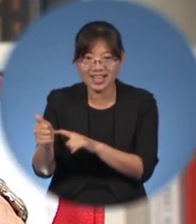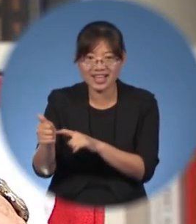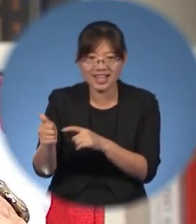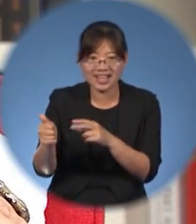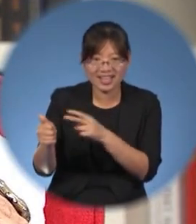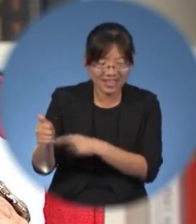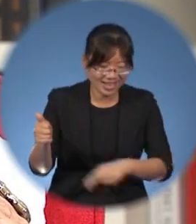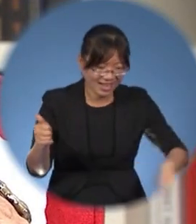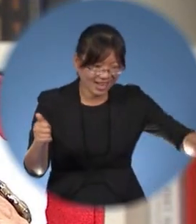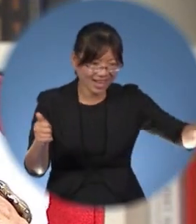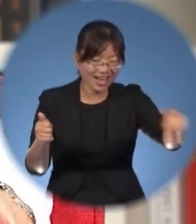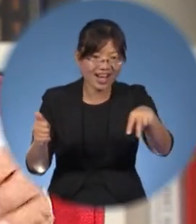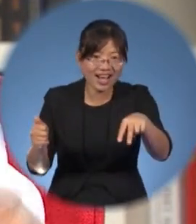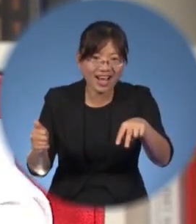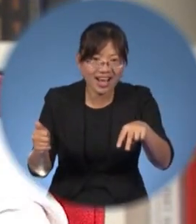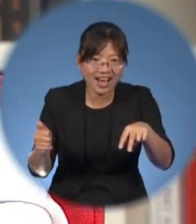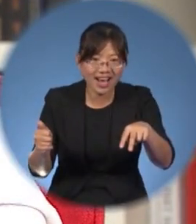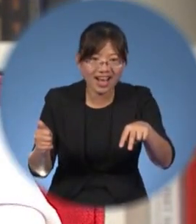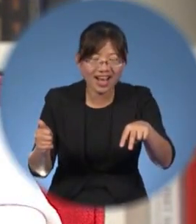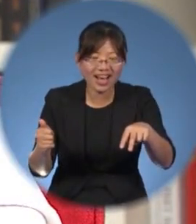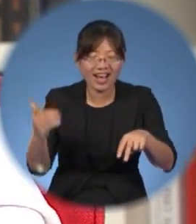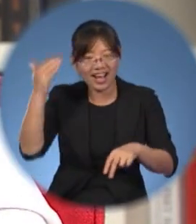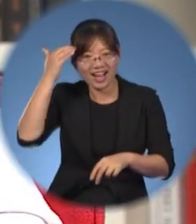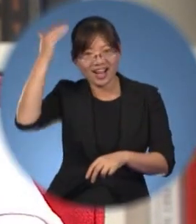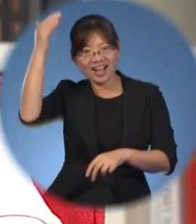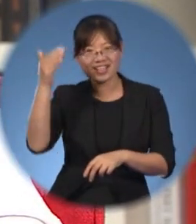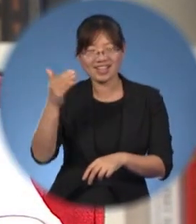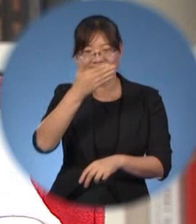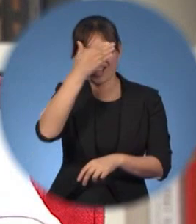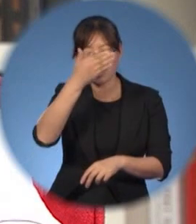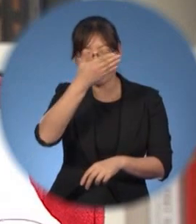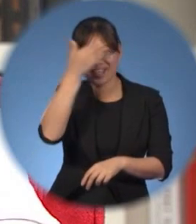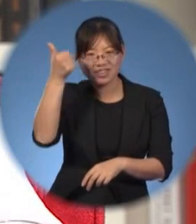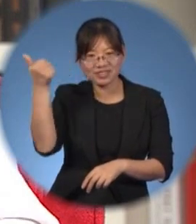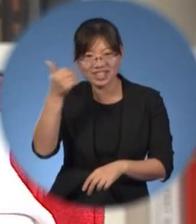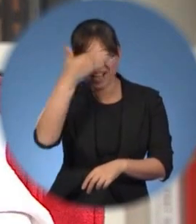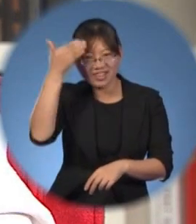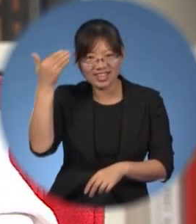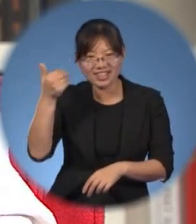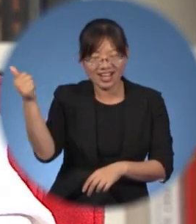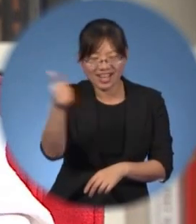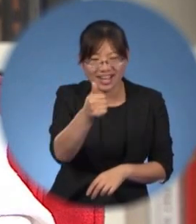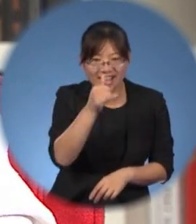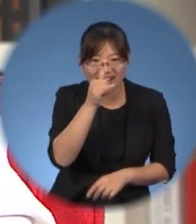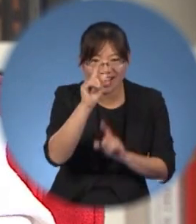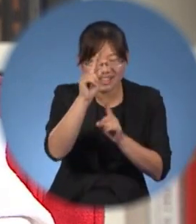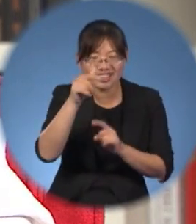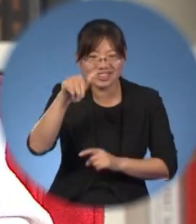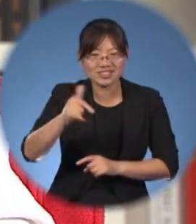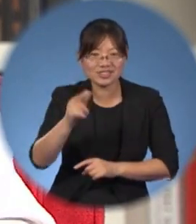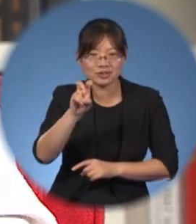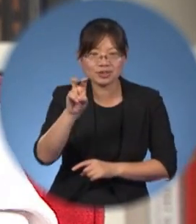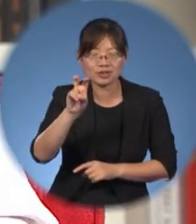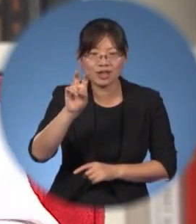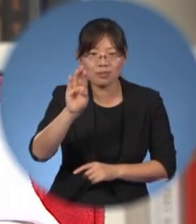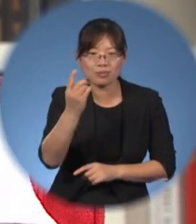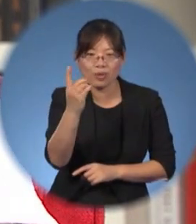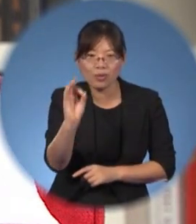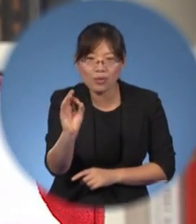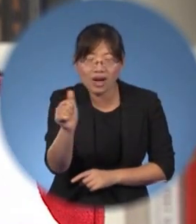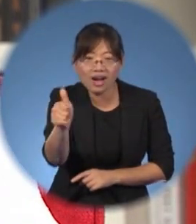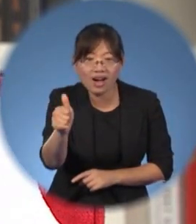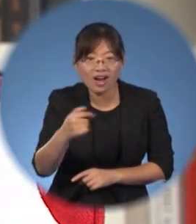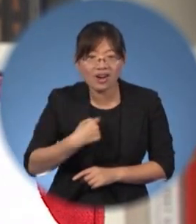있을 때 내가 하수를 싹 갔다가 큰 영감님이 하나 나오는 게 있어. 근데 이름도 안 잊어버려. 이춘봉 씨라고. 네.